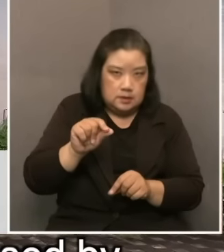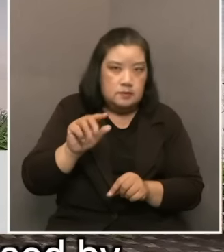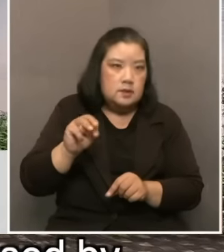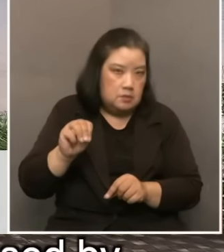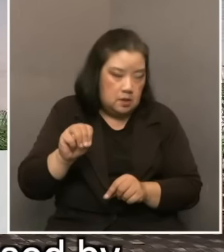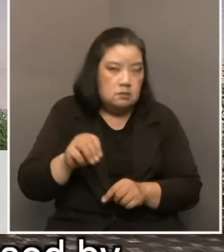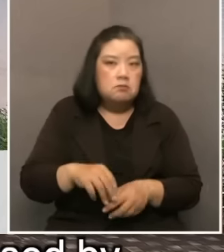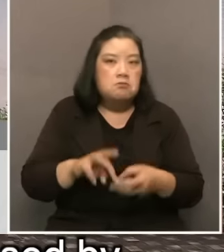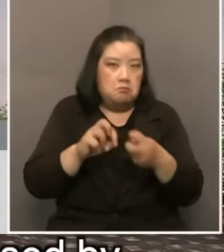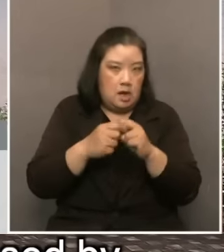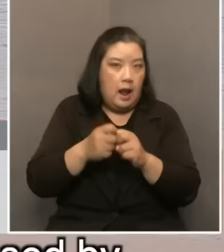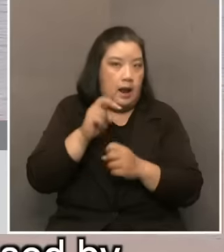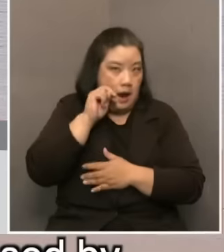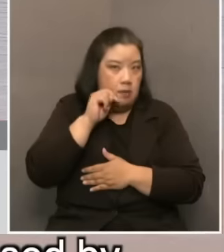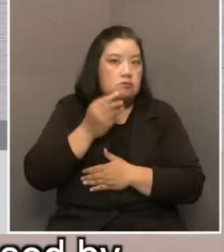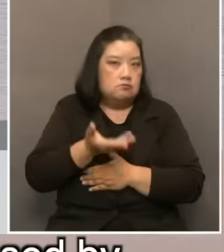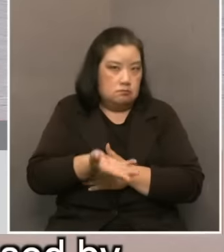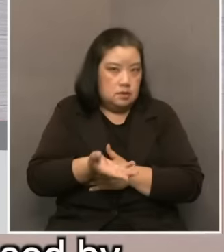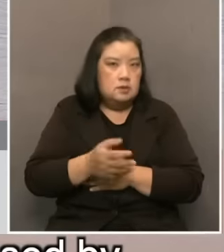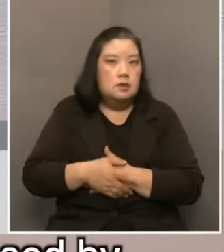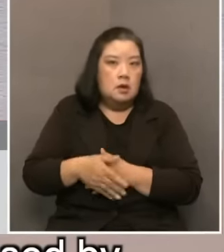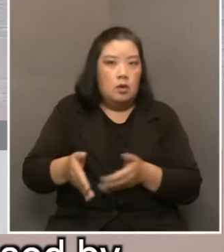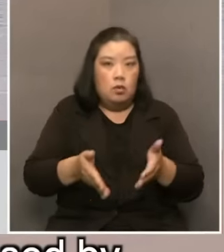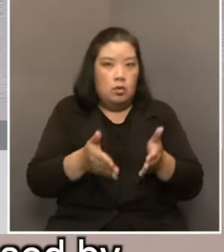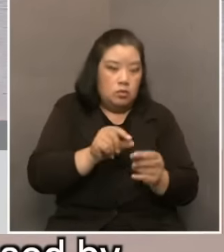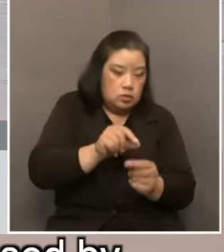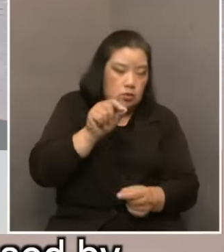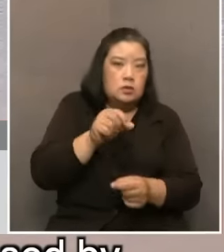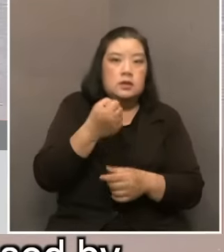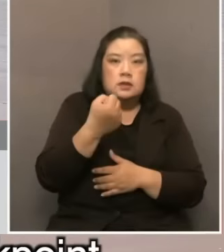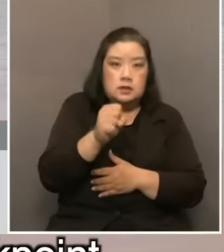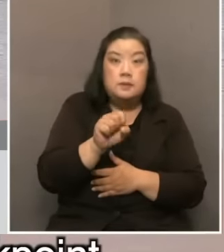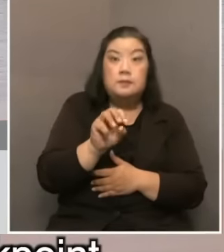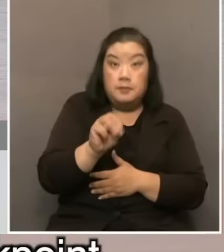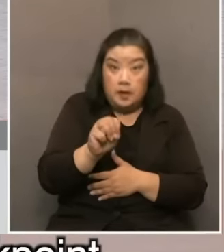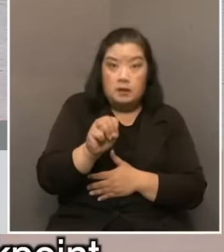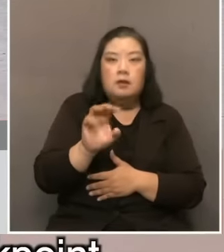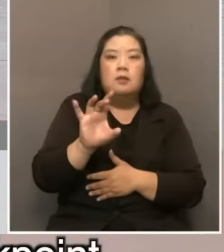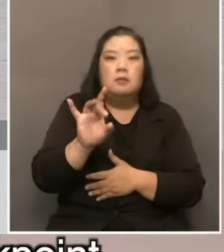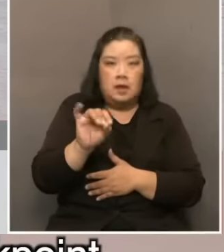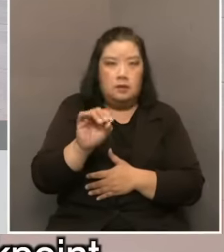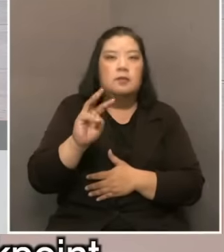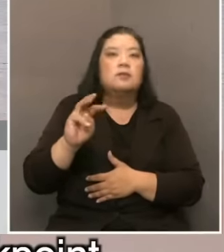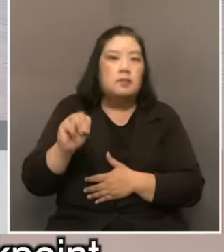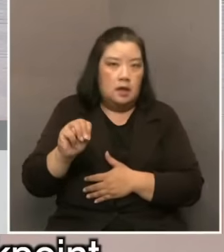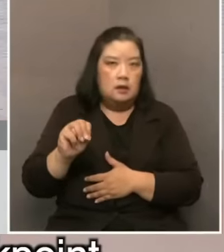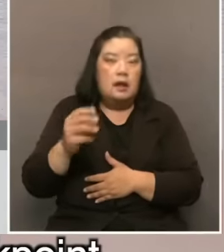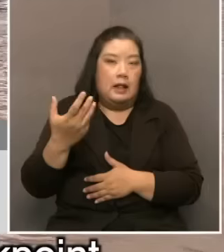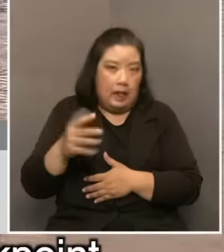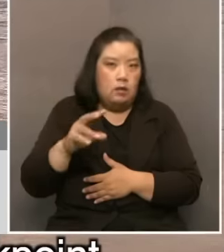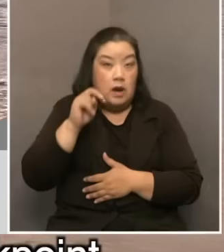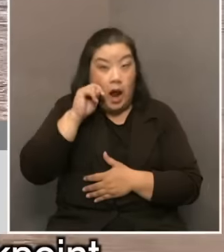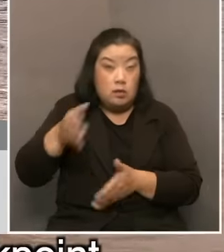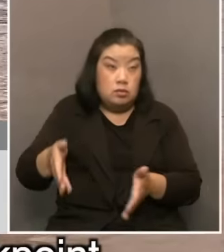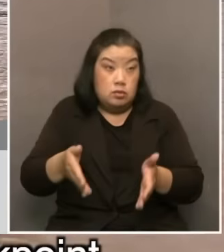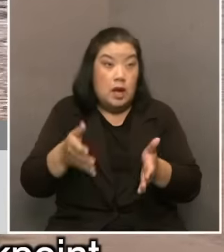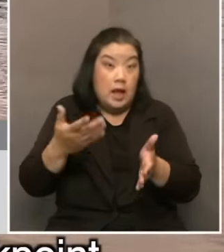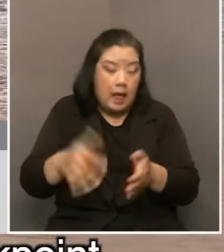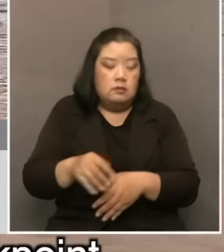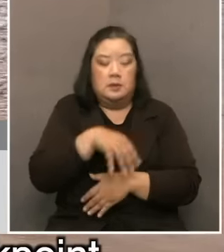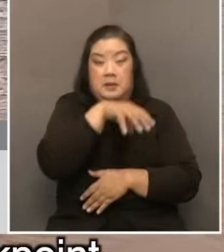ส่งผลให้ระดับน้ำในแม่น้ำโขงอยู่ที่ 10ม 80ซมค่ะและเอ่อล้นข้าวท่วมที่ทำการจุดผ่อนปรนบ้าน